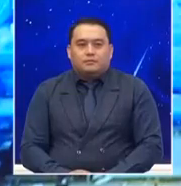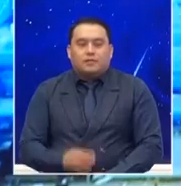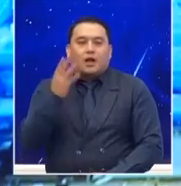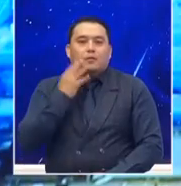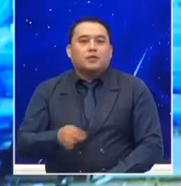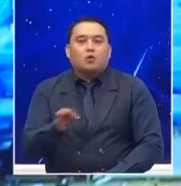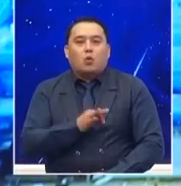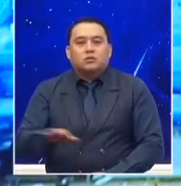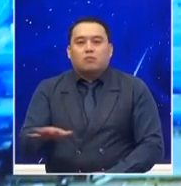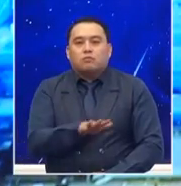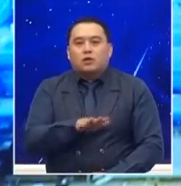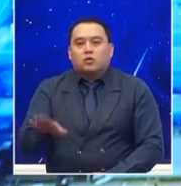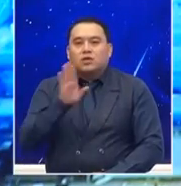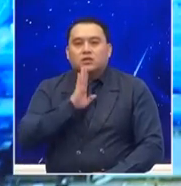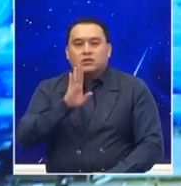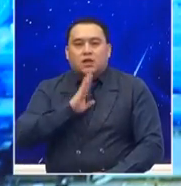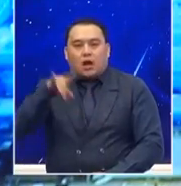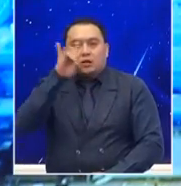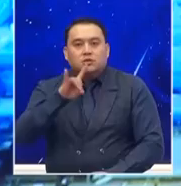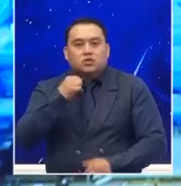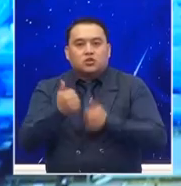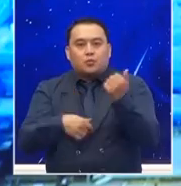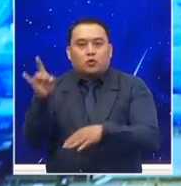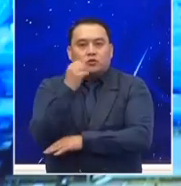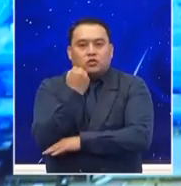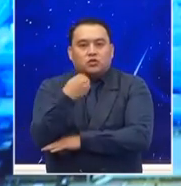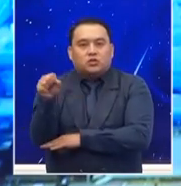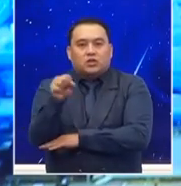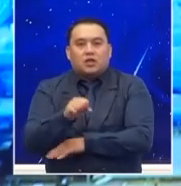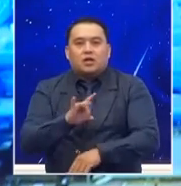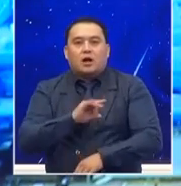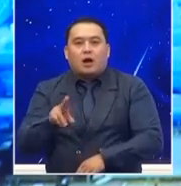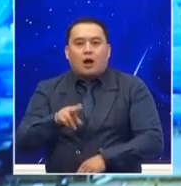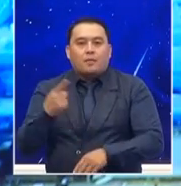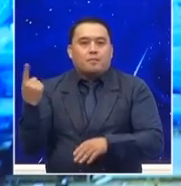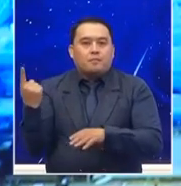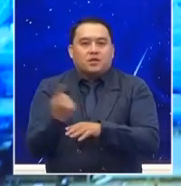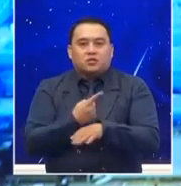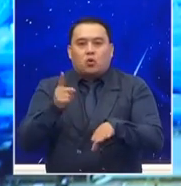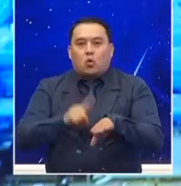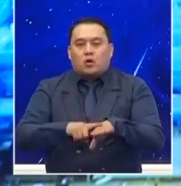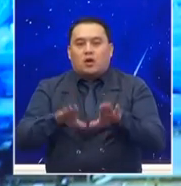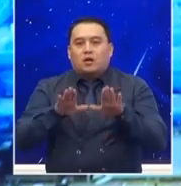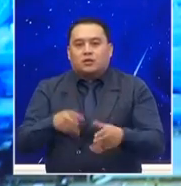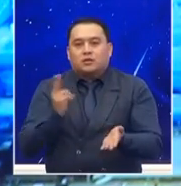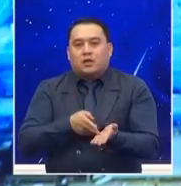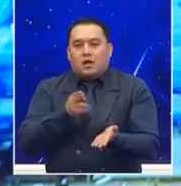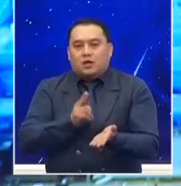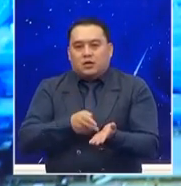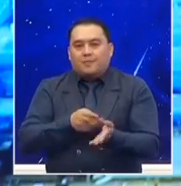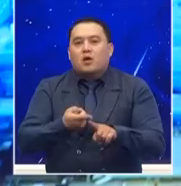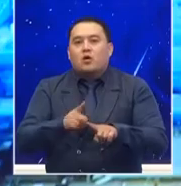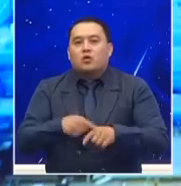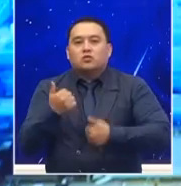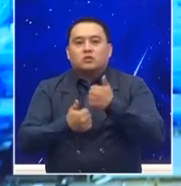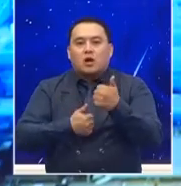Алматы облысының баскетболшы қыздары Қазақстан чемпионы атанды. Осылайша жерлестеріміз республикада теңдессіз команда екендігін дәлелдеді. Айта